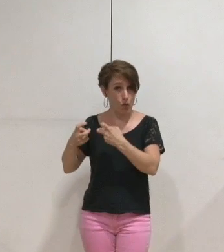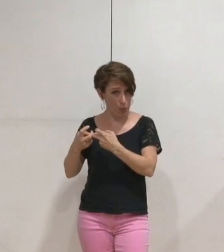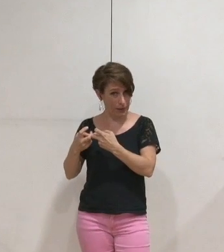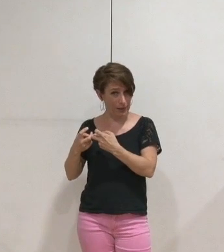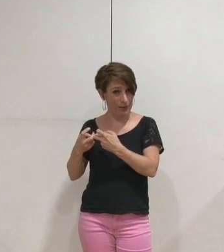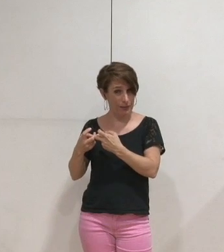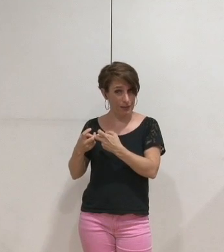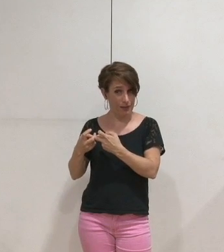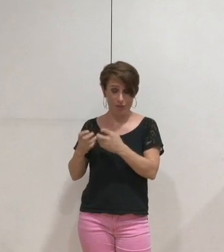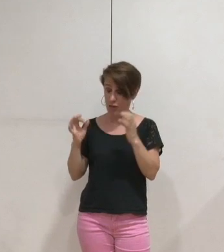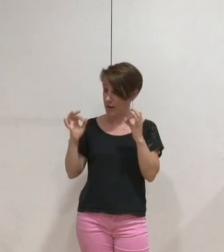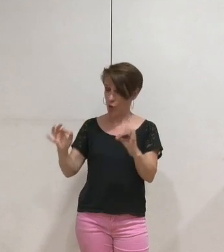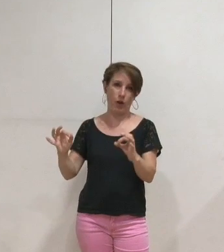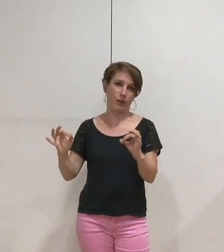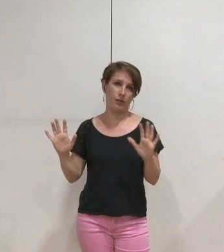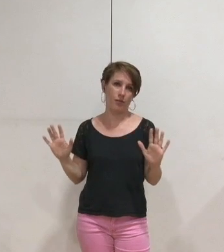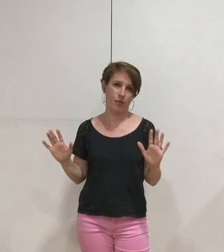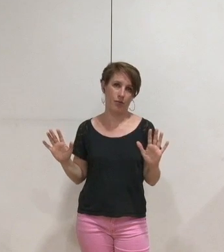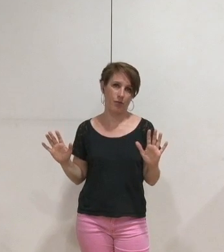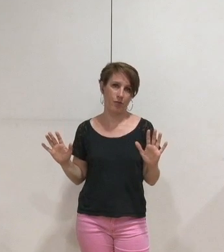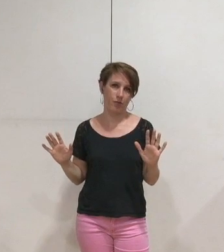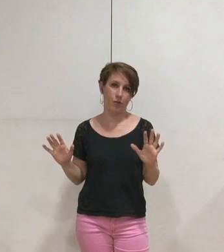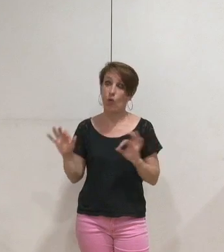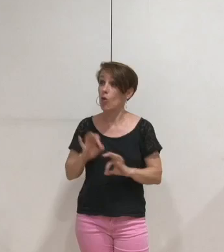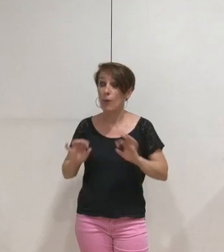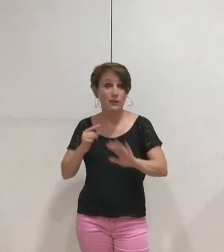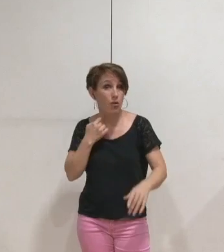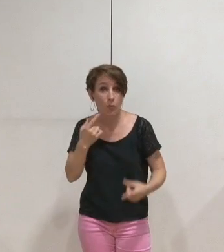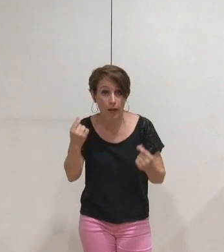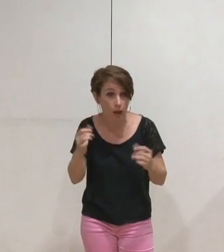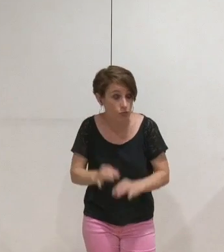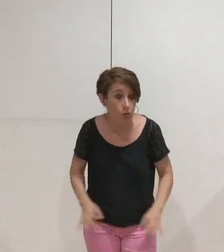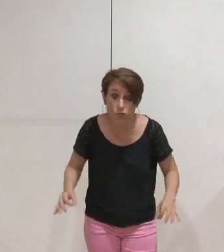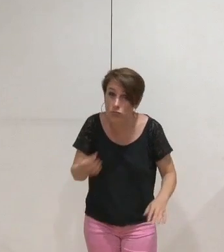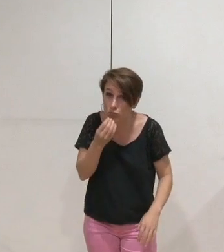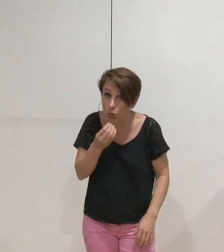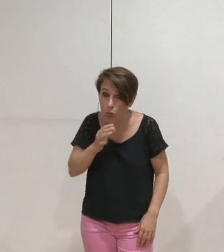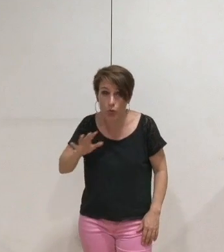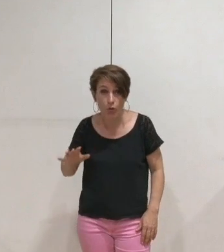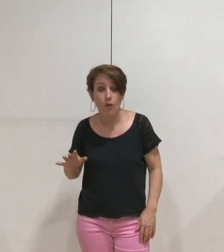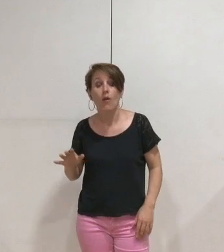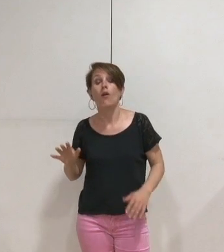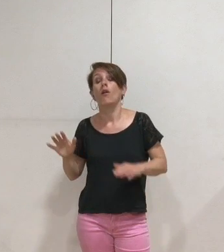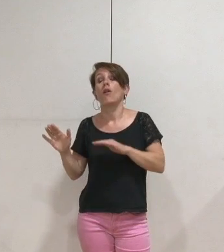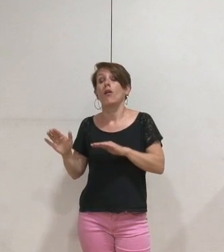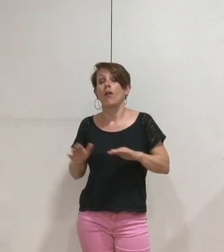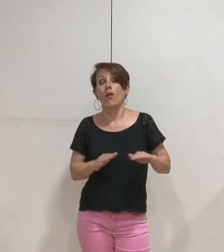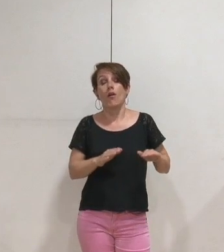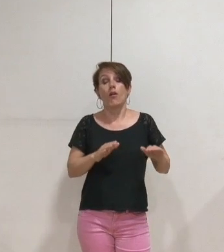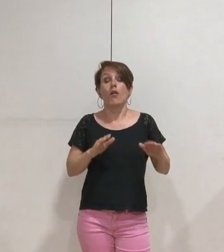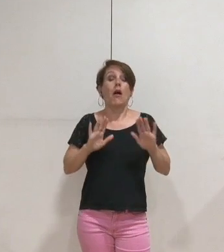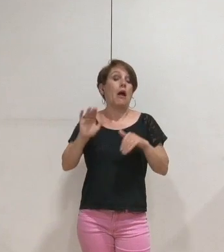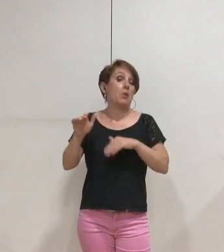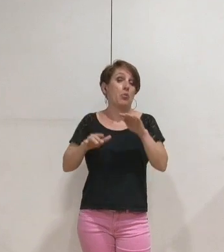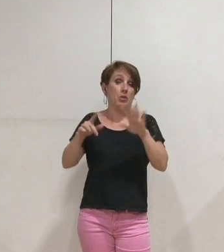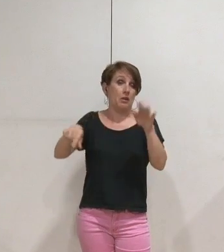est tout à fait correct donc personne n'est lésé dans cette affaire pour le reste vous l'avez dit sur le fond on peut penser ce qu'on